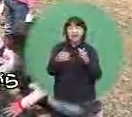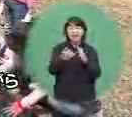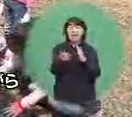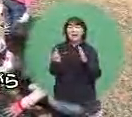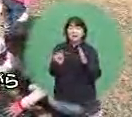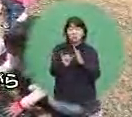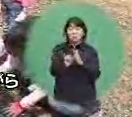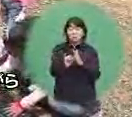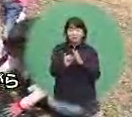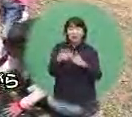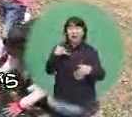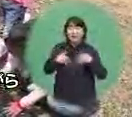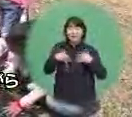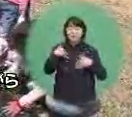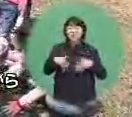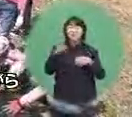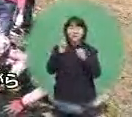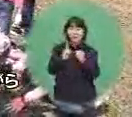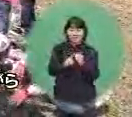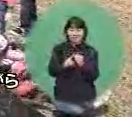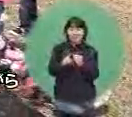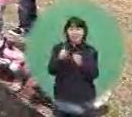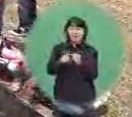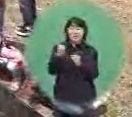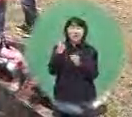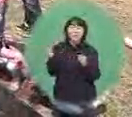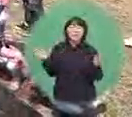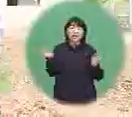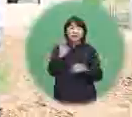作ってもらおうと去年から開いています。